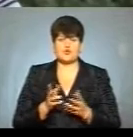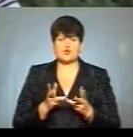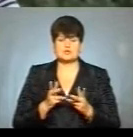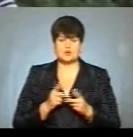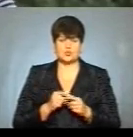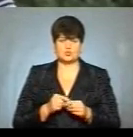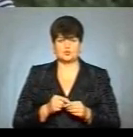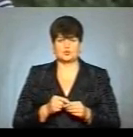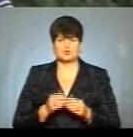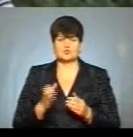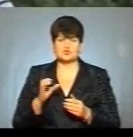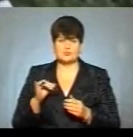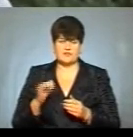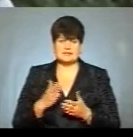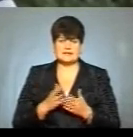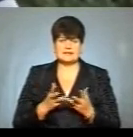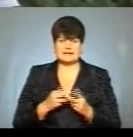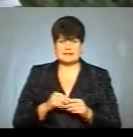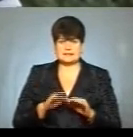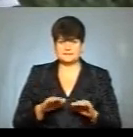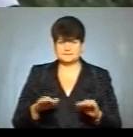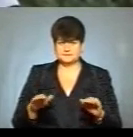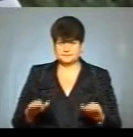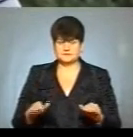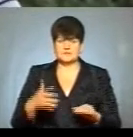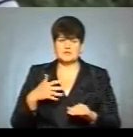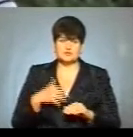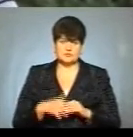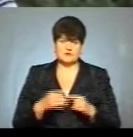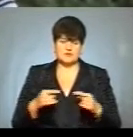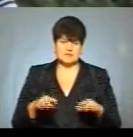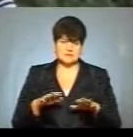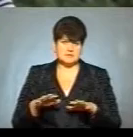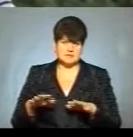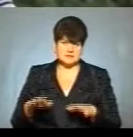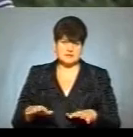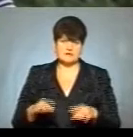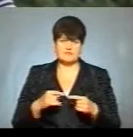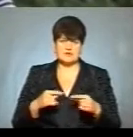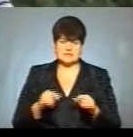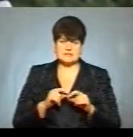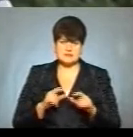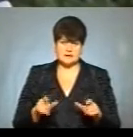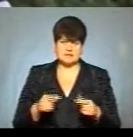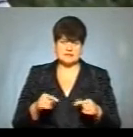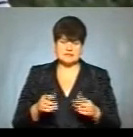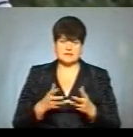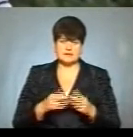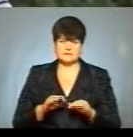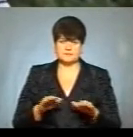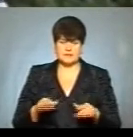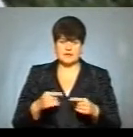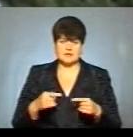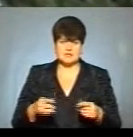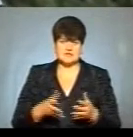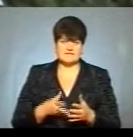освітньої субвенції проходить на кількість учнів. Ну і зрозуміло, в різних місцевостях, в різних закладах різна кількість учнів, відповідно